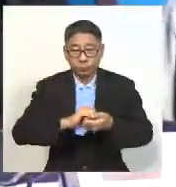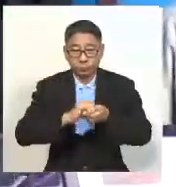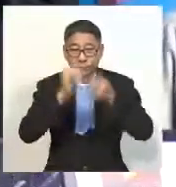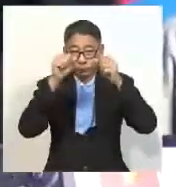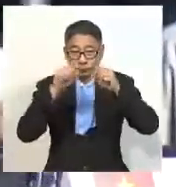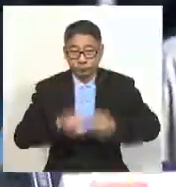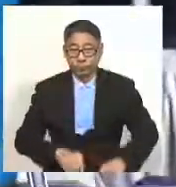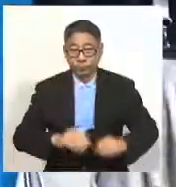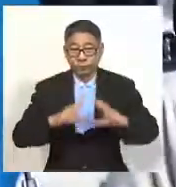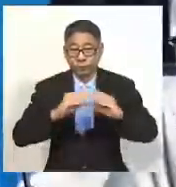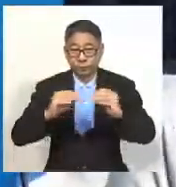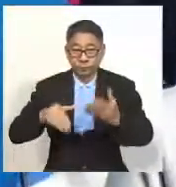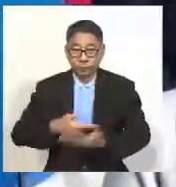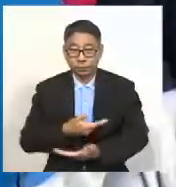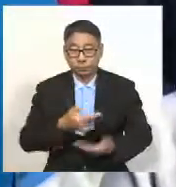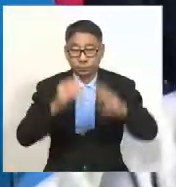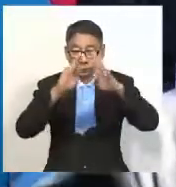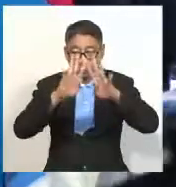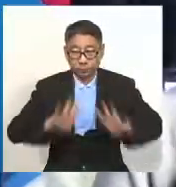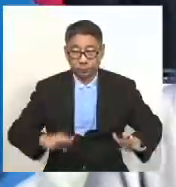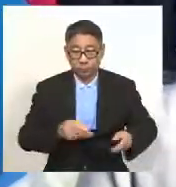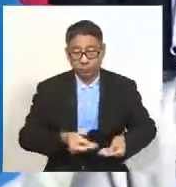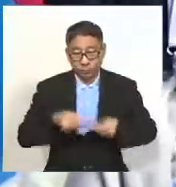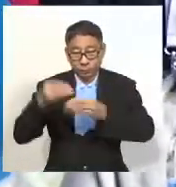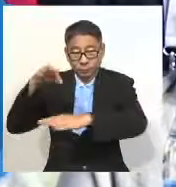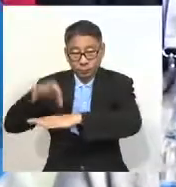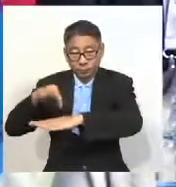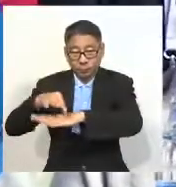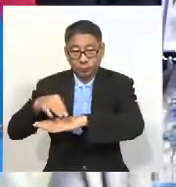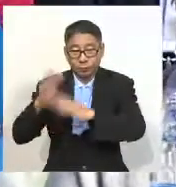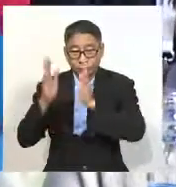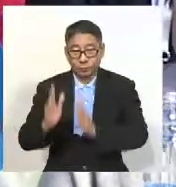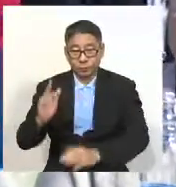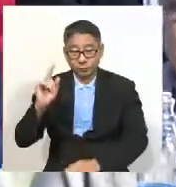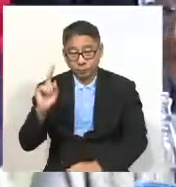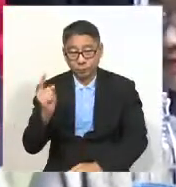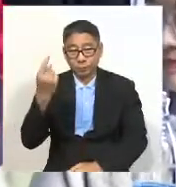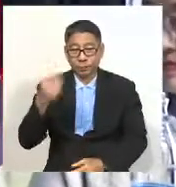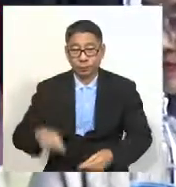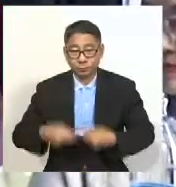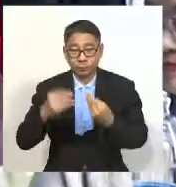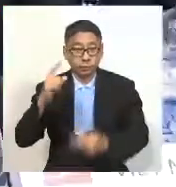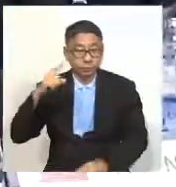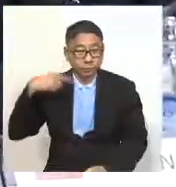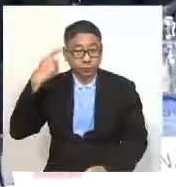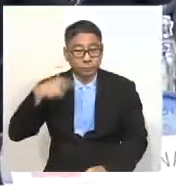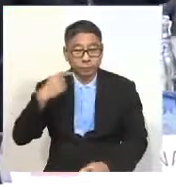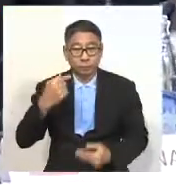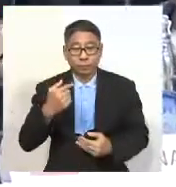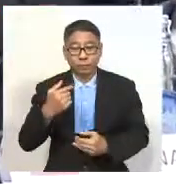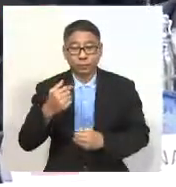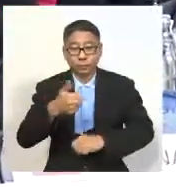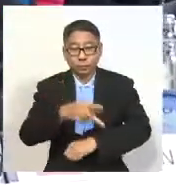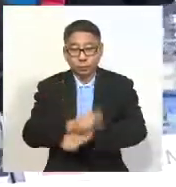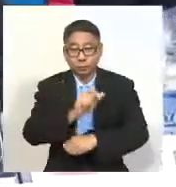เห็นชอบจากที่ประชุมใหญ่ไอป้าพร้อมส่งมอบตำแหน่งประธานไอป้าคนต่อไปให้แก่นางเหวียนทีกิมเงิน